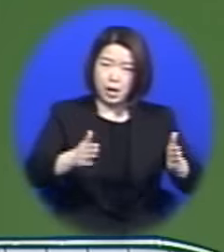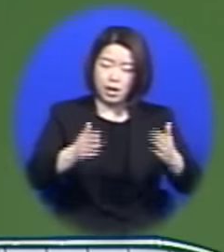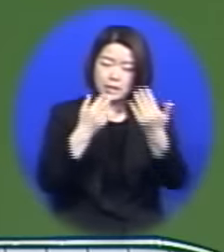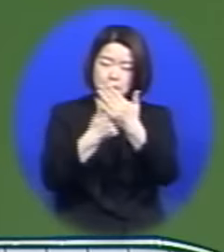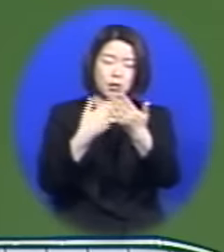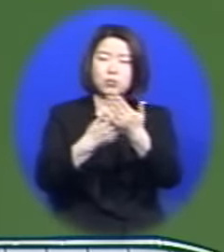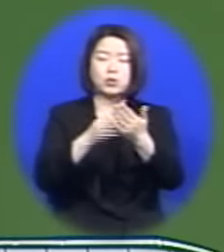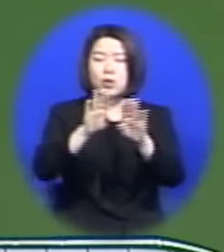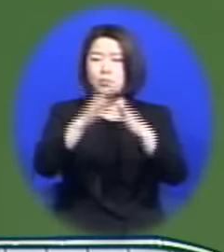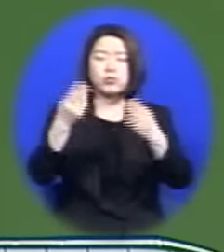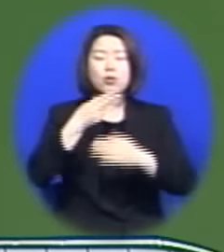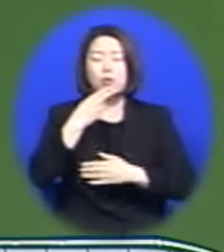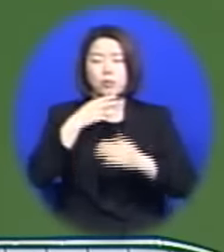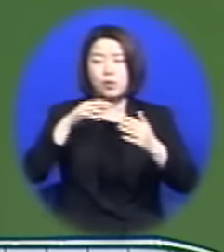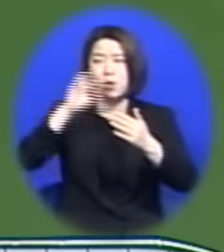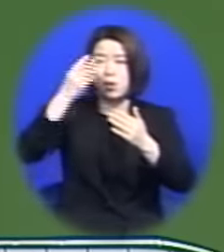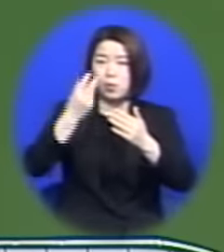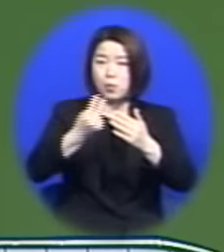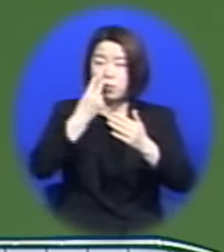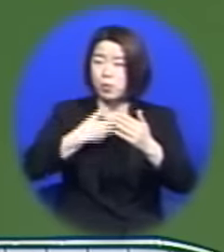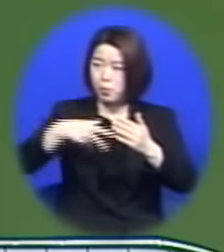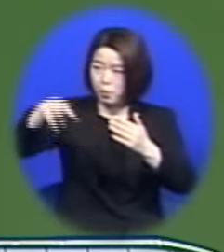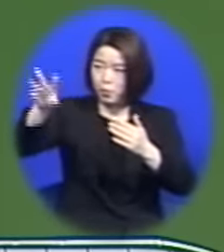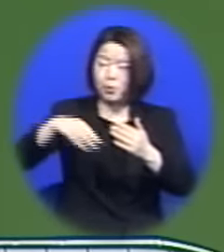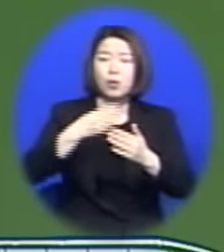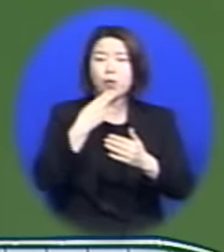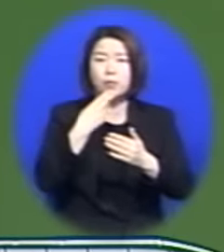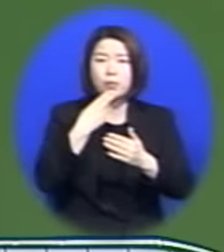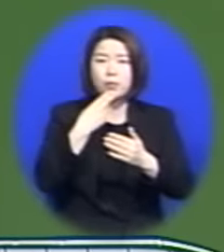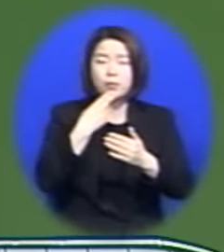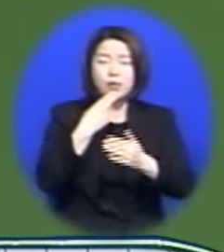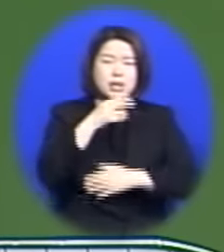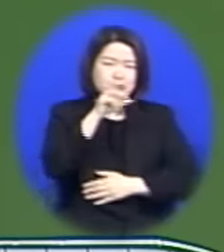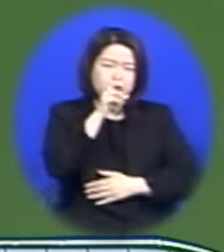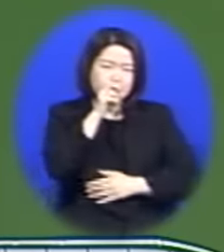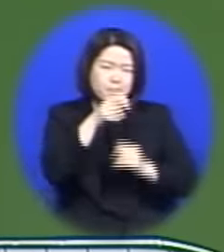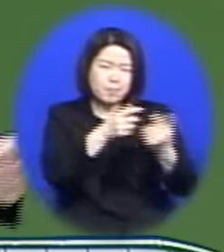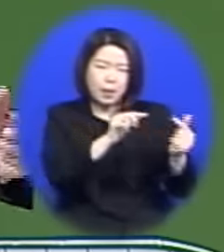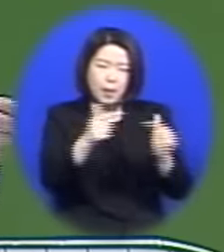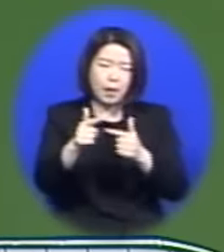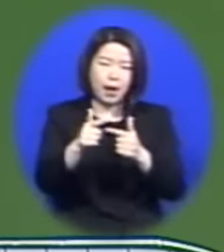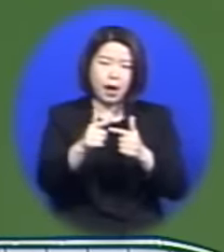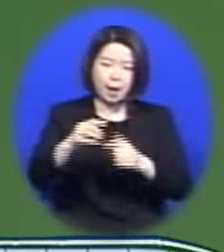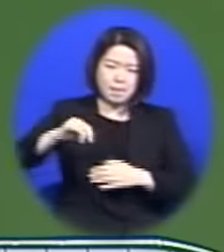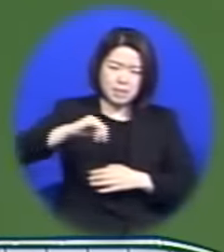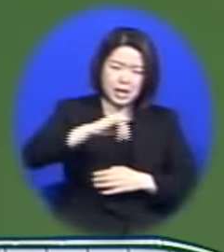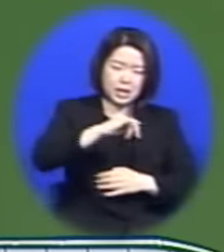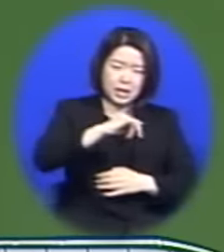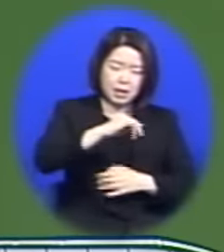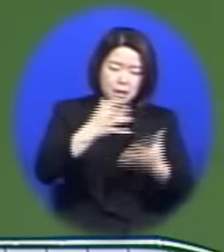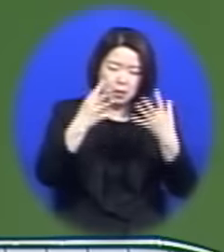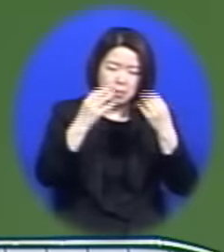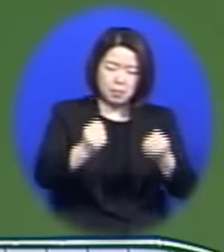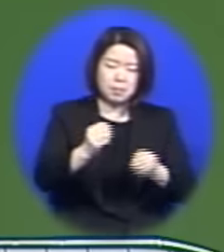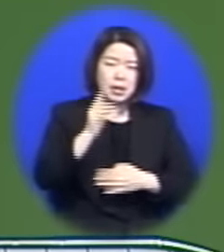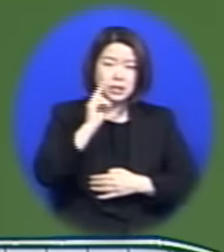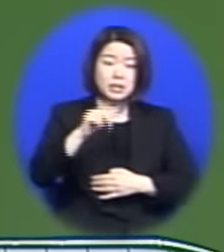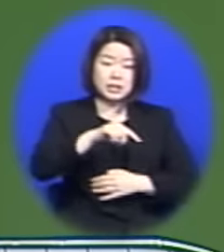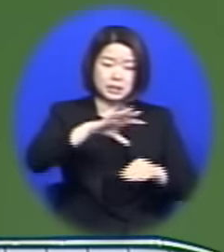안 되고 쥐들이 바퀴벌레와 온갖 벌레들이 돌아다니는 그 감옥